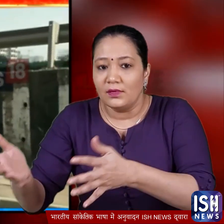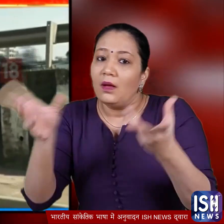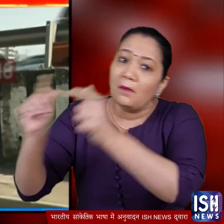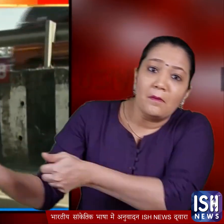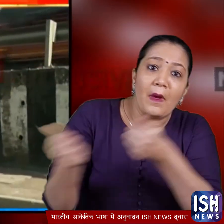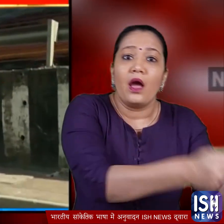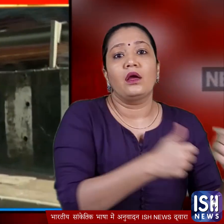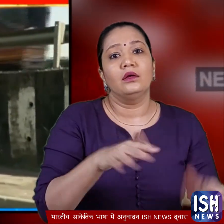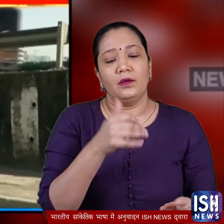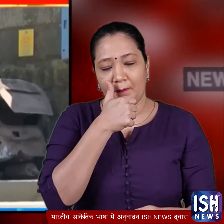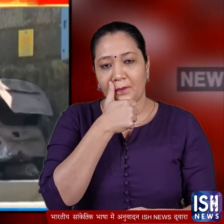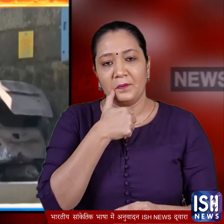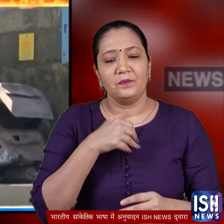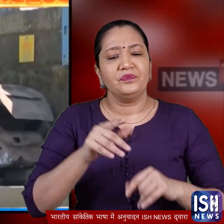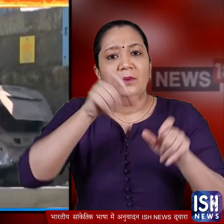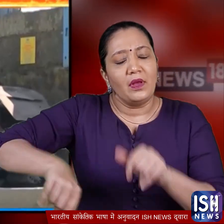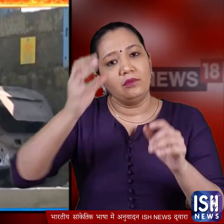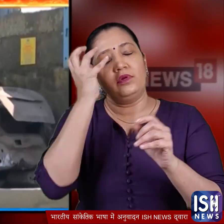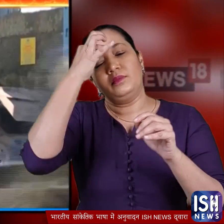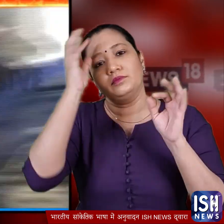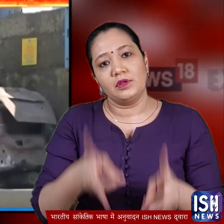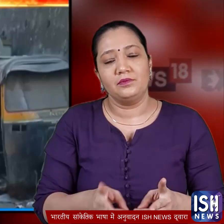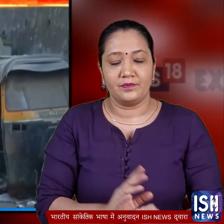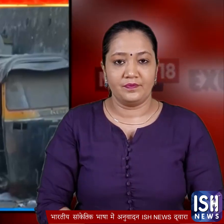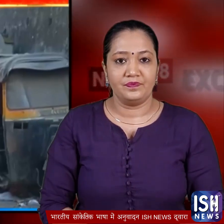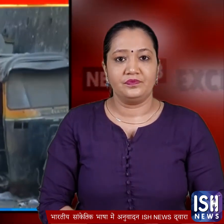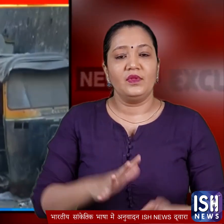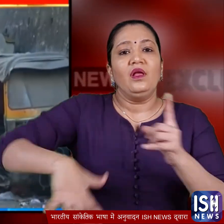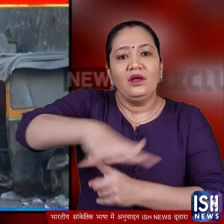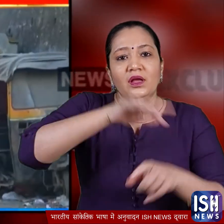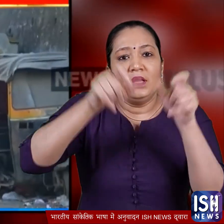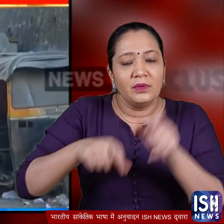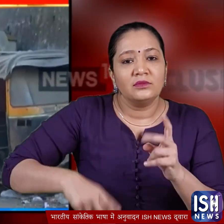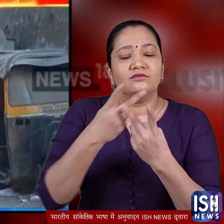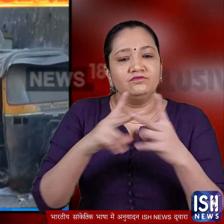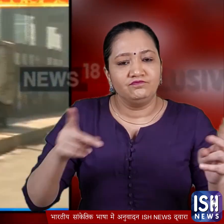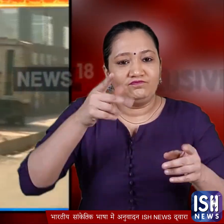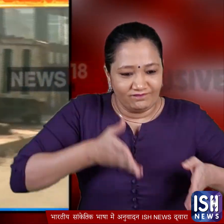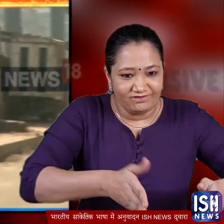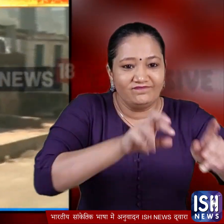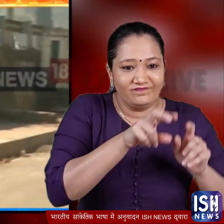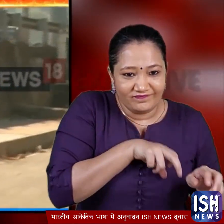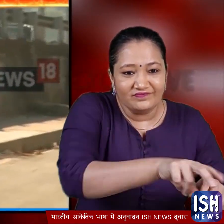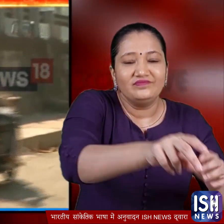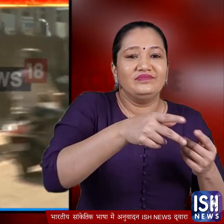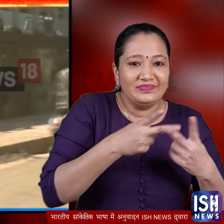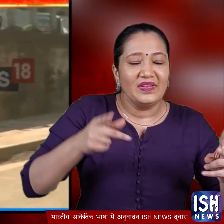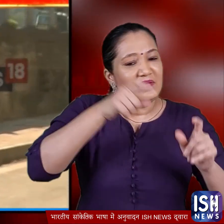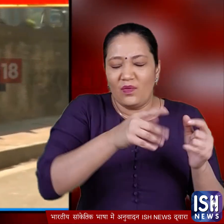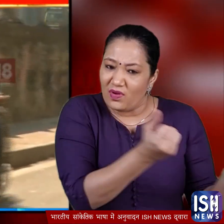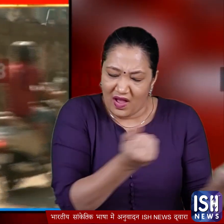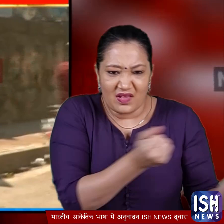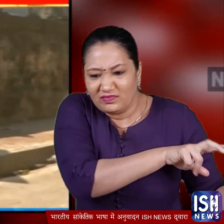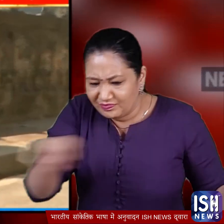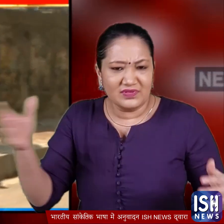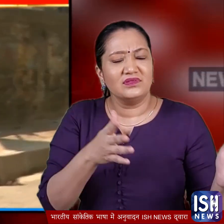को फिर उसी फुटपाथ पर रख दिया गया, जिससे लोगों की परेशानी बनी रही। इसके बाद इलाके में रहने वालों ने फुटपाथ पर पड़ी गाड़ियों को हटाने की